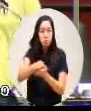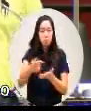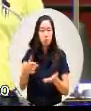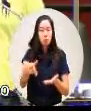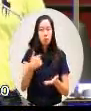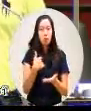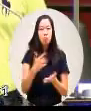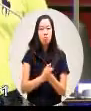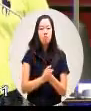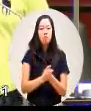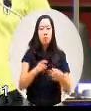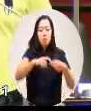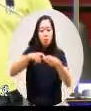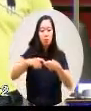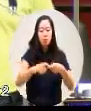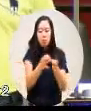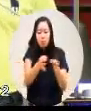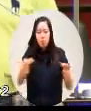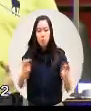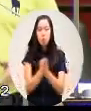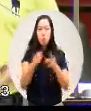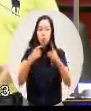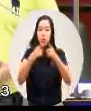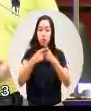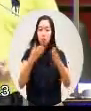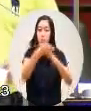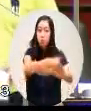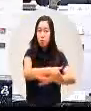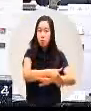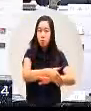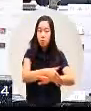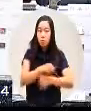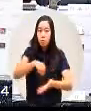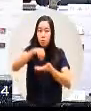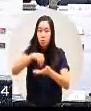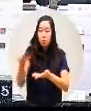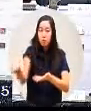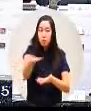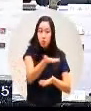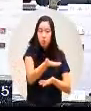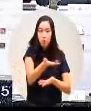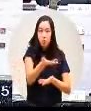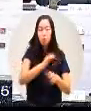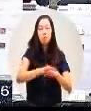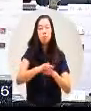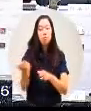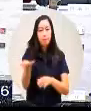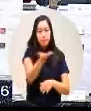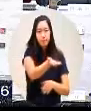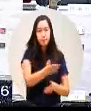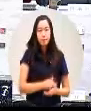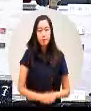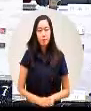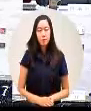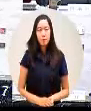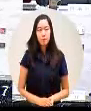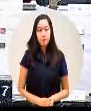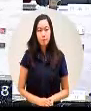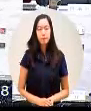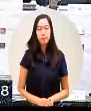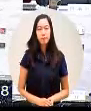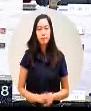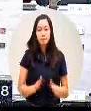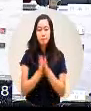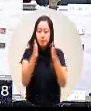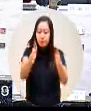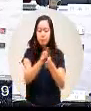人数都超过人数了哈、啊，请议长处理。 你提案送进来了吗？ 啊， 送进来了吗？ 啊，我也送进去了。啊， 来，咱